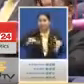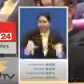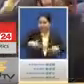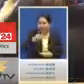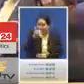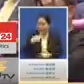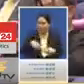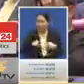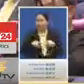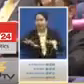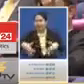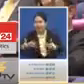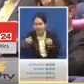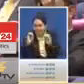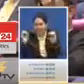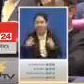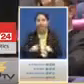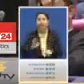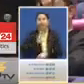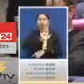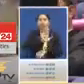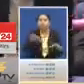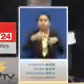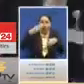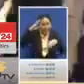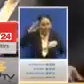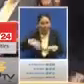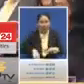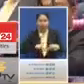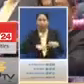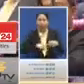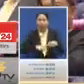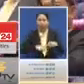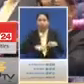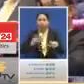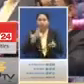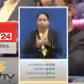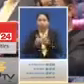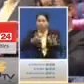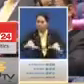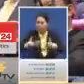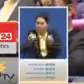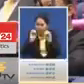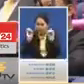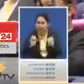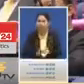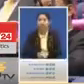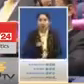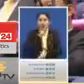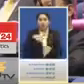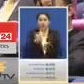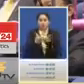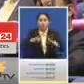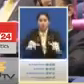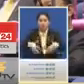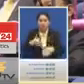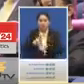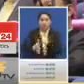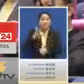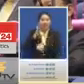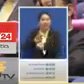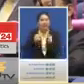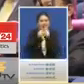ได้แต่ของท่านนี่ไม่ก่อให้เกิดรายได้ทำไมบอกอย่างนั้นครับถ้ามันก่อให้เกิดรายได้เนี่ย5ปีมันดี